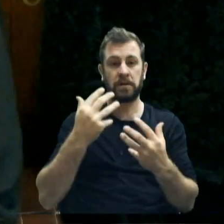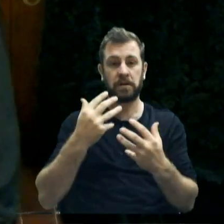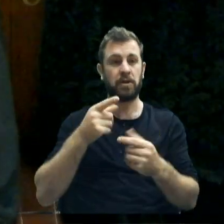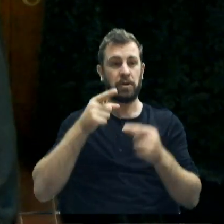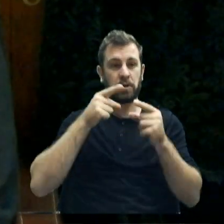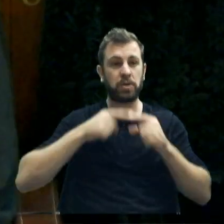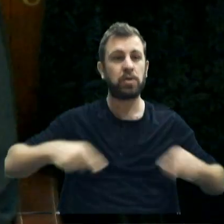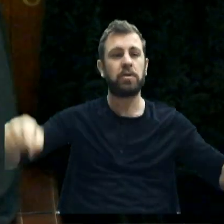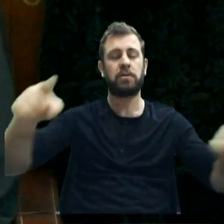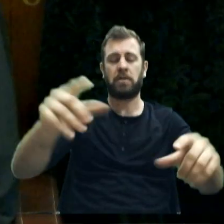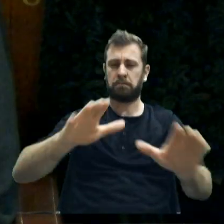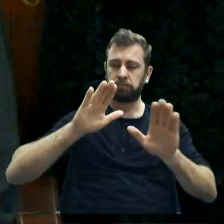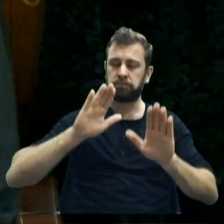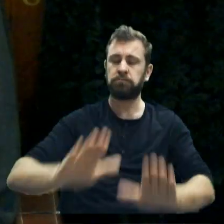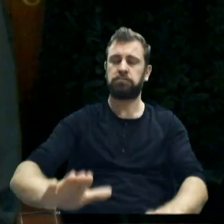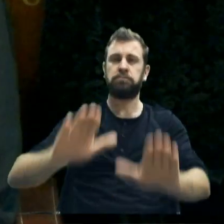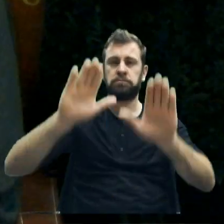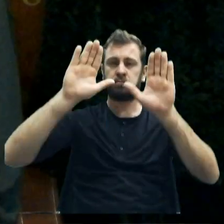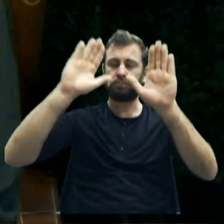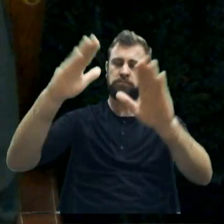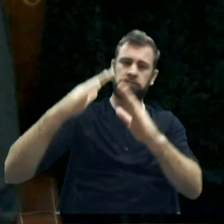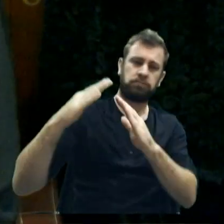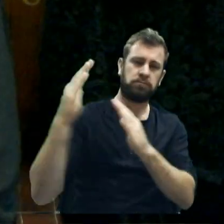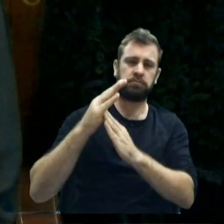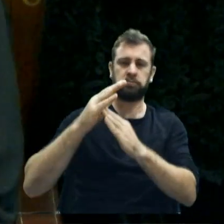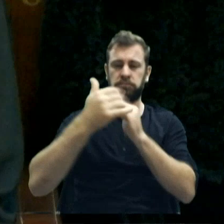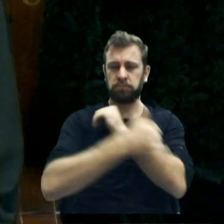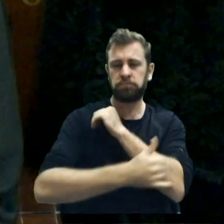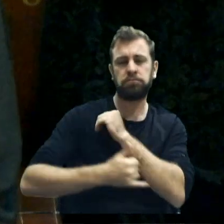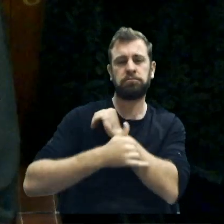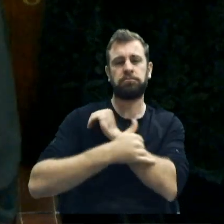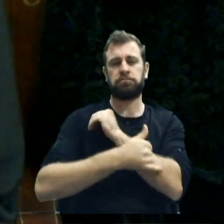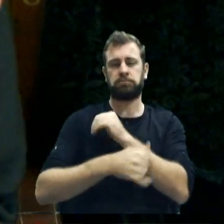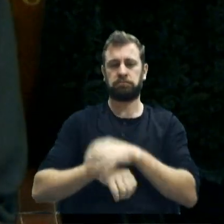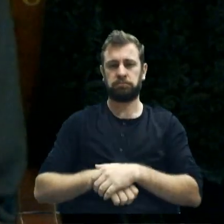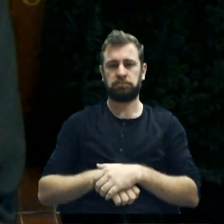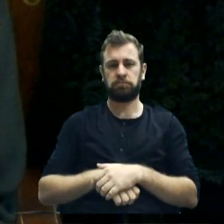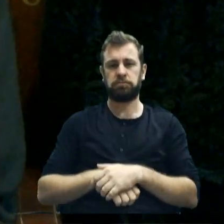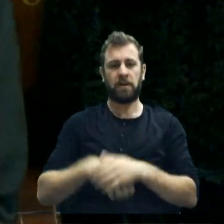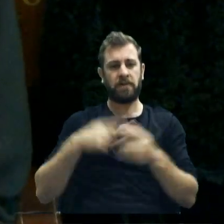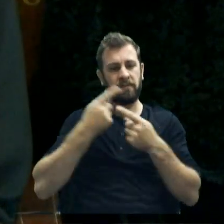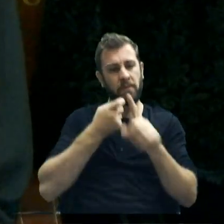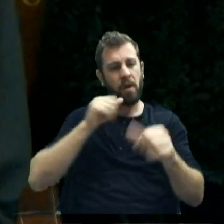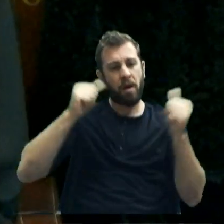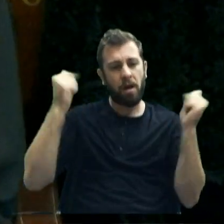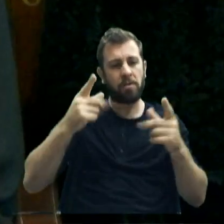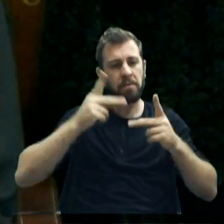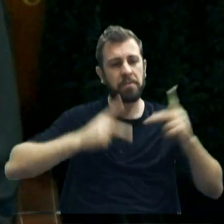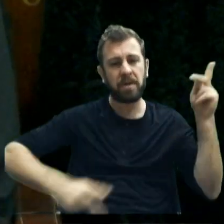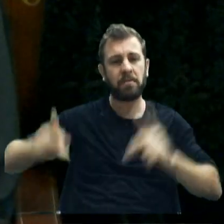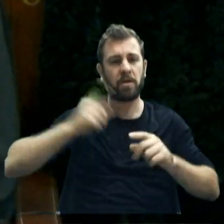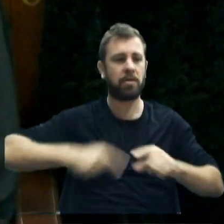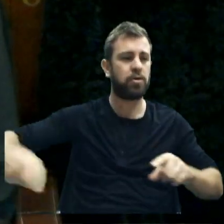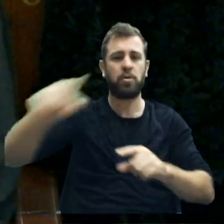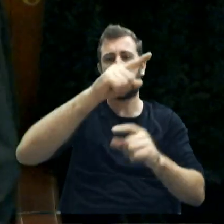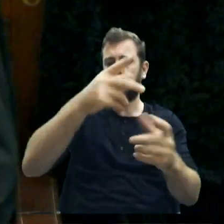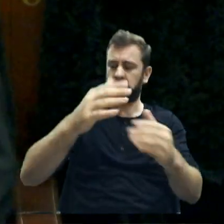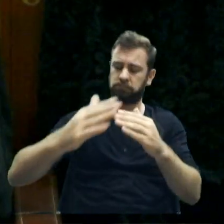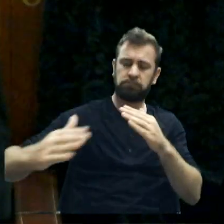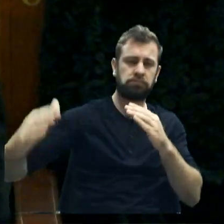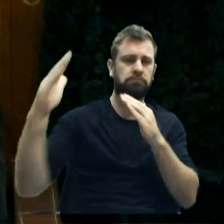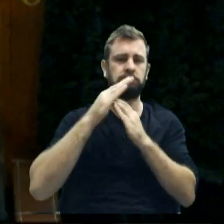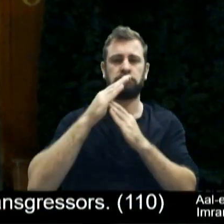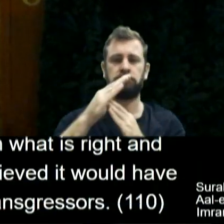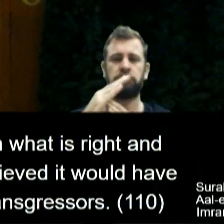greatest nation. كُنْتُمْ خَيْرٌ أُمَّةٍ أُخْرَجَتْ لِلنَّاسِ. From all the people, you are the greatest nation. There's